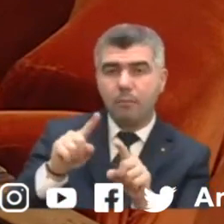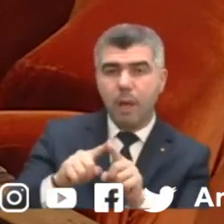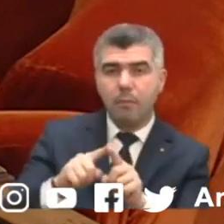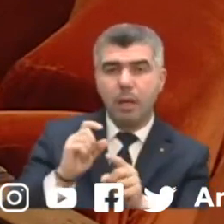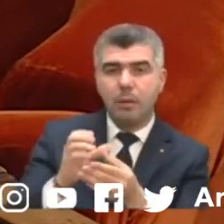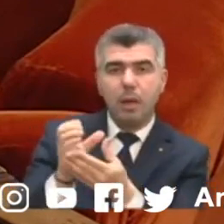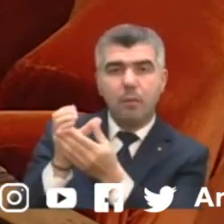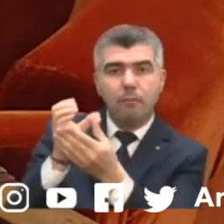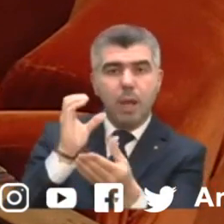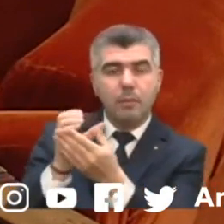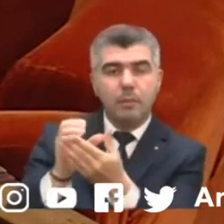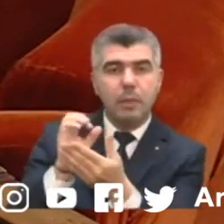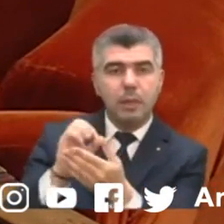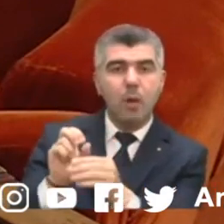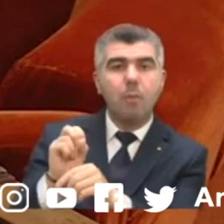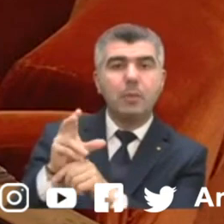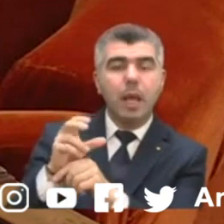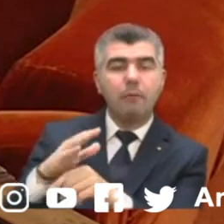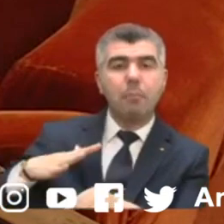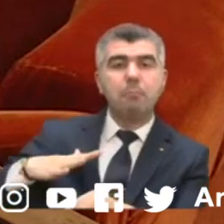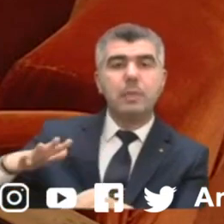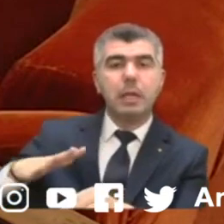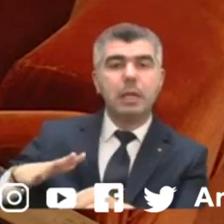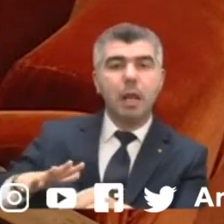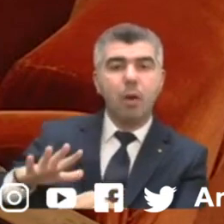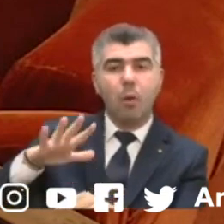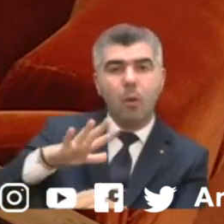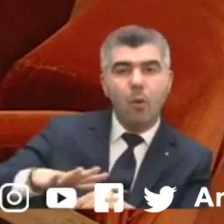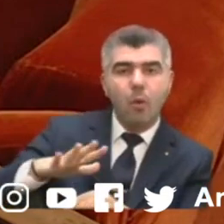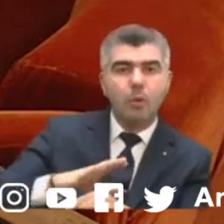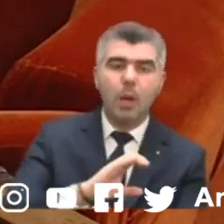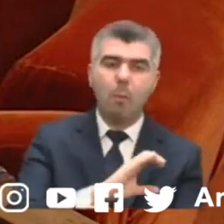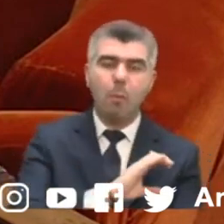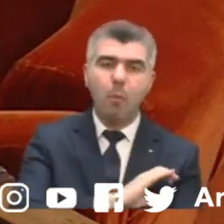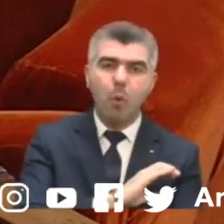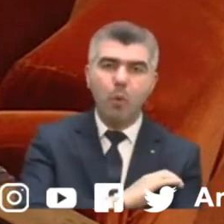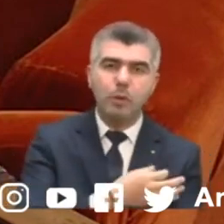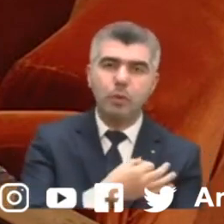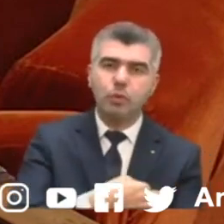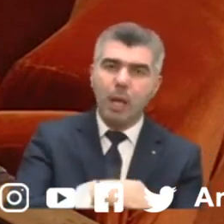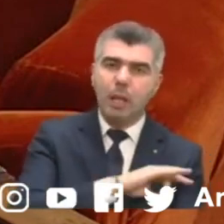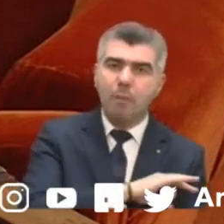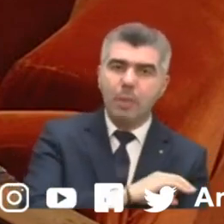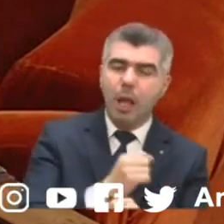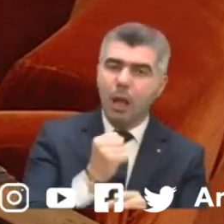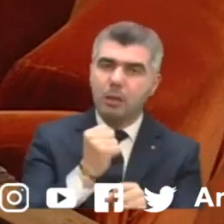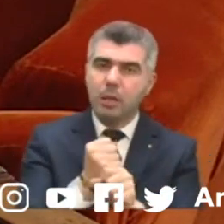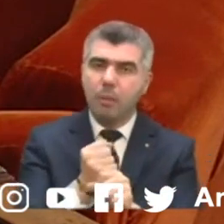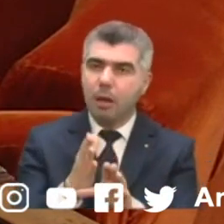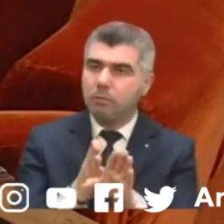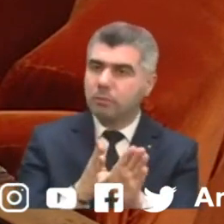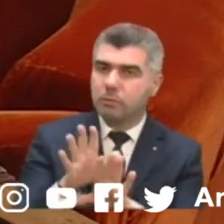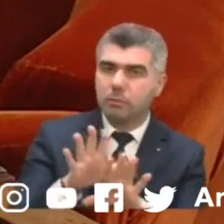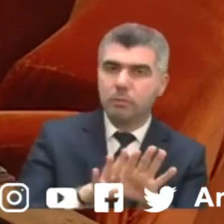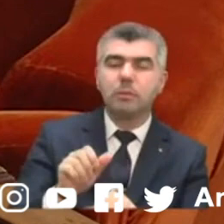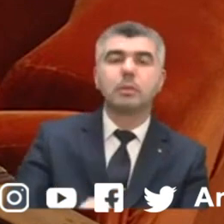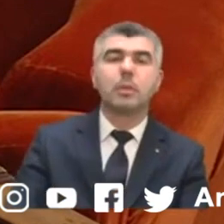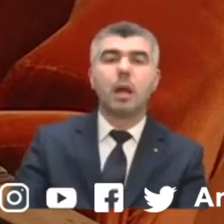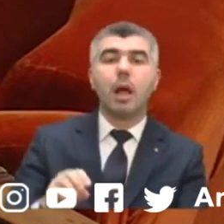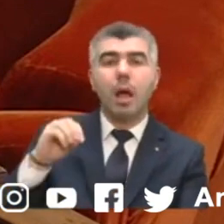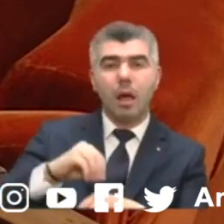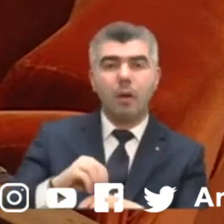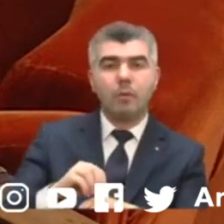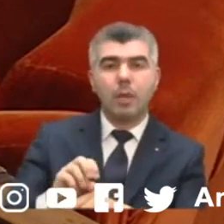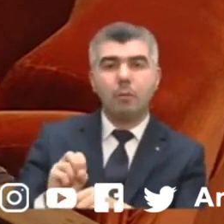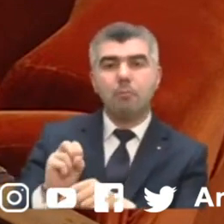حافلات النقل العمومي للمسافرين ما بين المدن من طرف جميع الأجهزة المعنية على طول الشبكة الطرقية. ومن أجل معالجة طلبات الرحلات